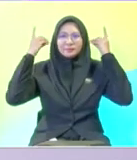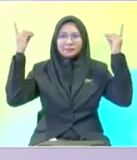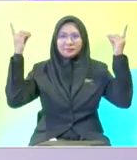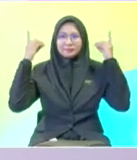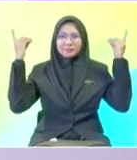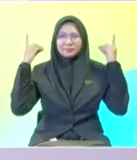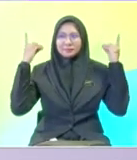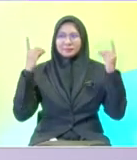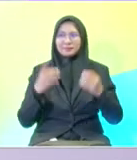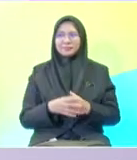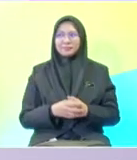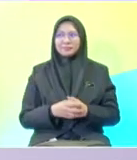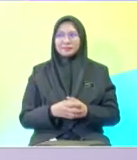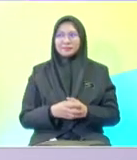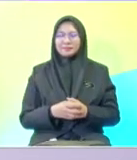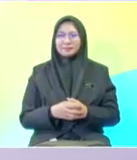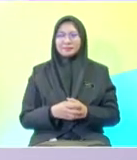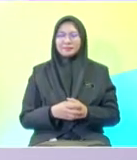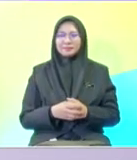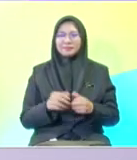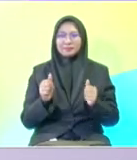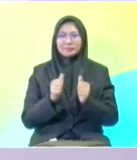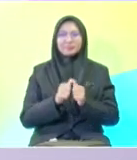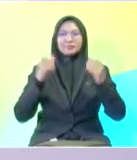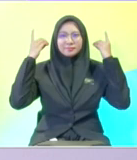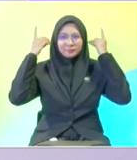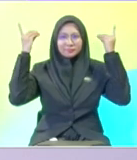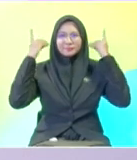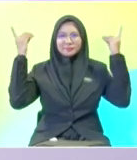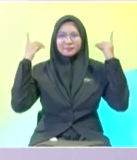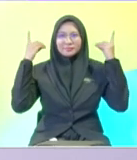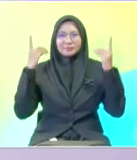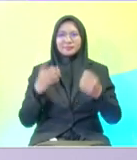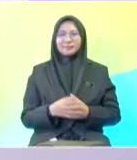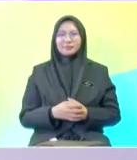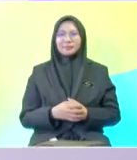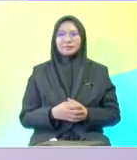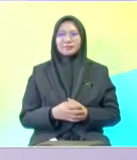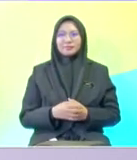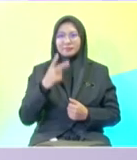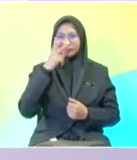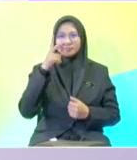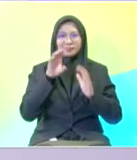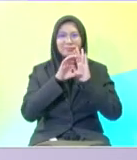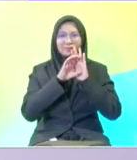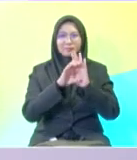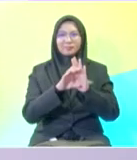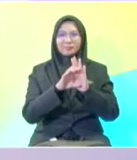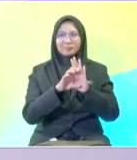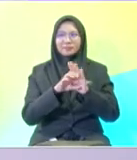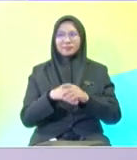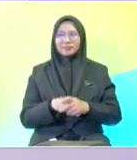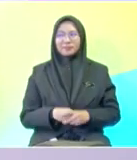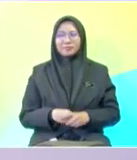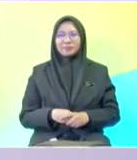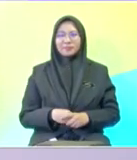Idgham Al ghunnah juga perlu dibaca secara dengung Oke kita dilihat contoh atau potongan